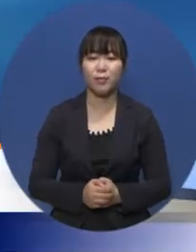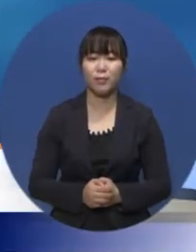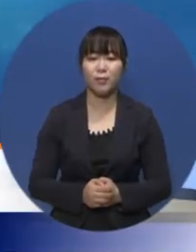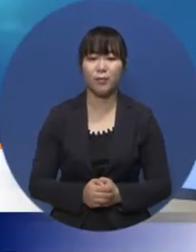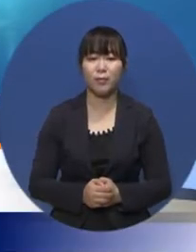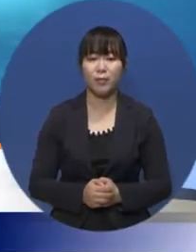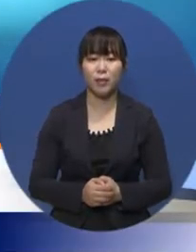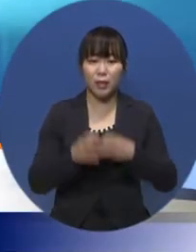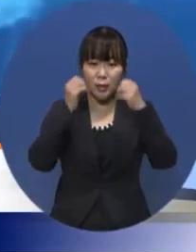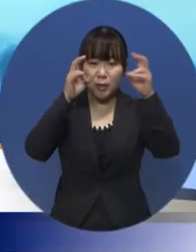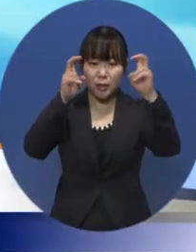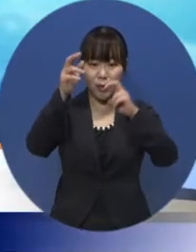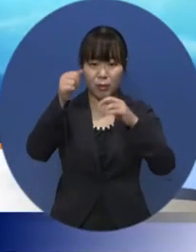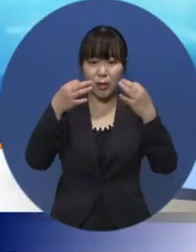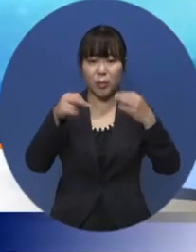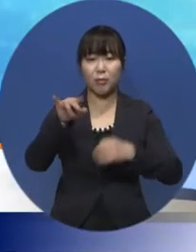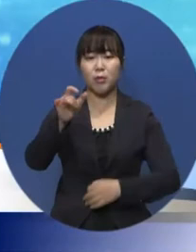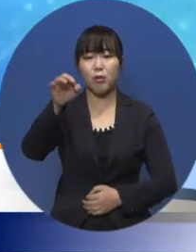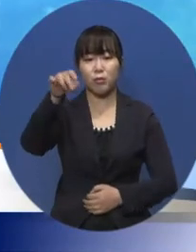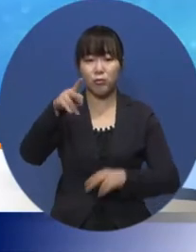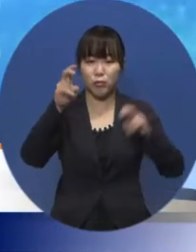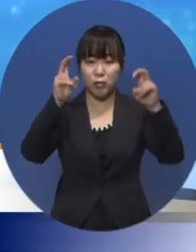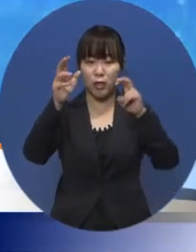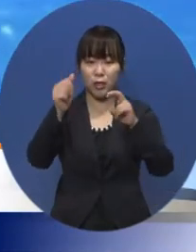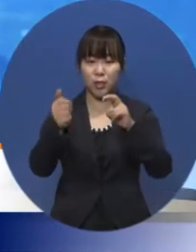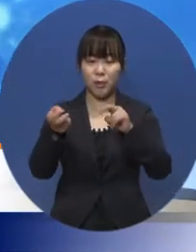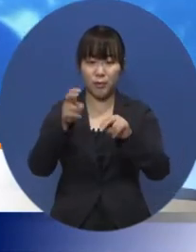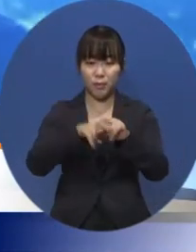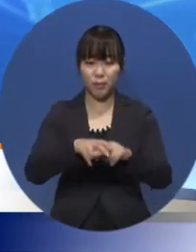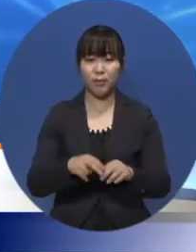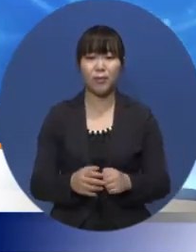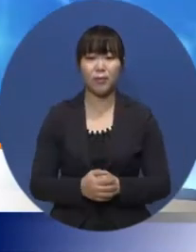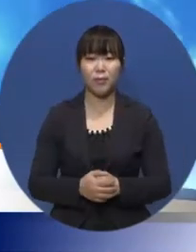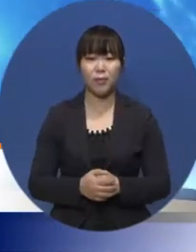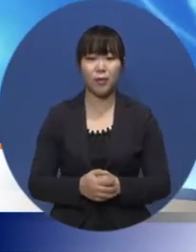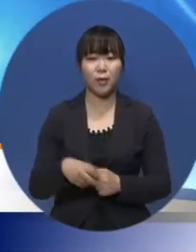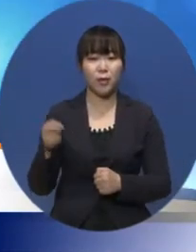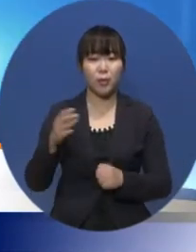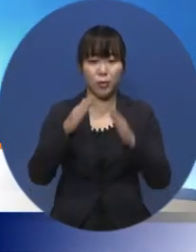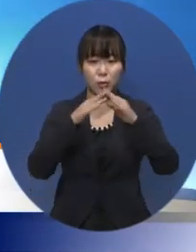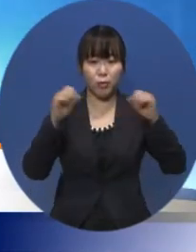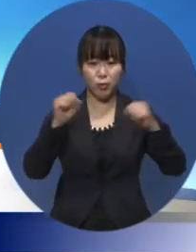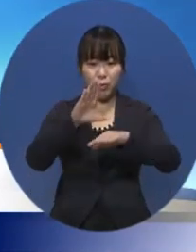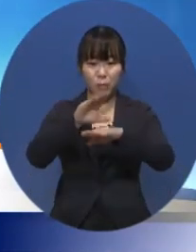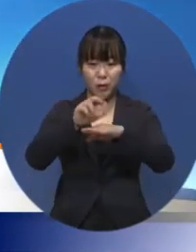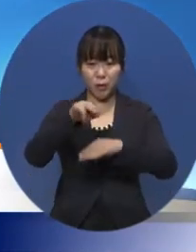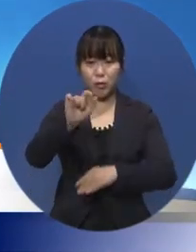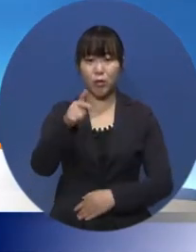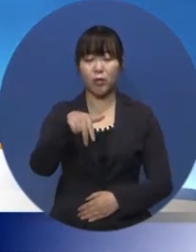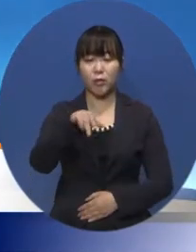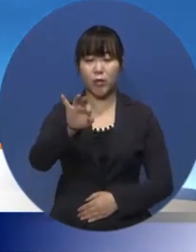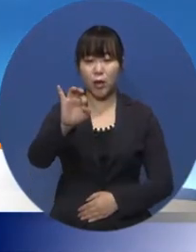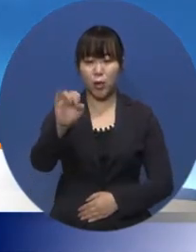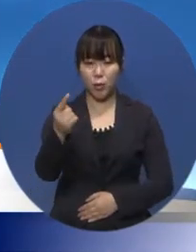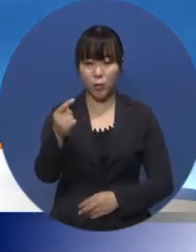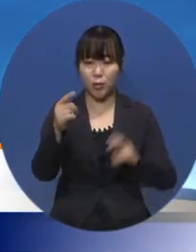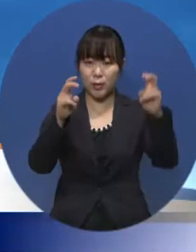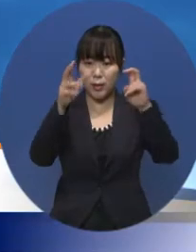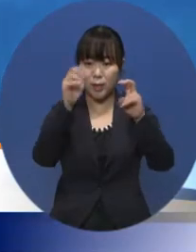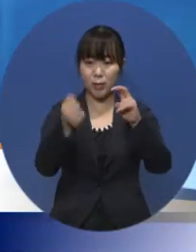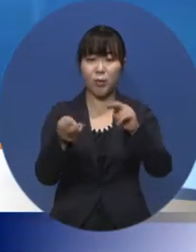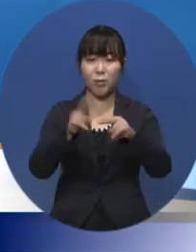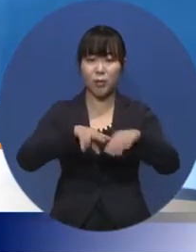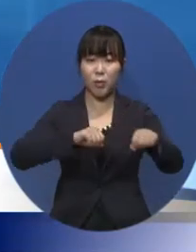복지TV 신임 사장으로 김선우 사장이 임명됐습니다. 더불어 전북방송 전재호 사장도 임명돼